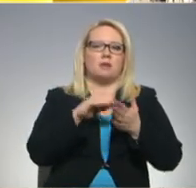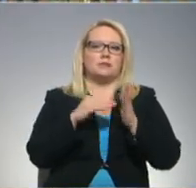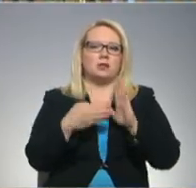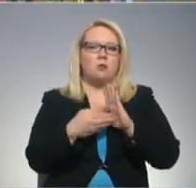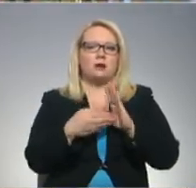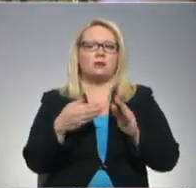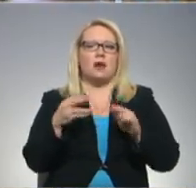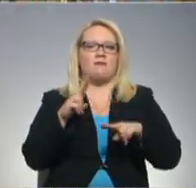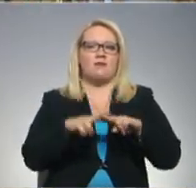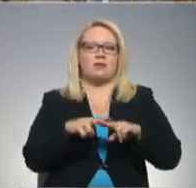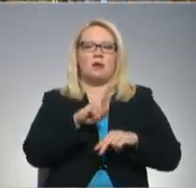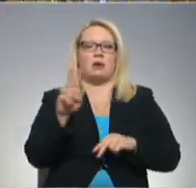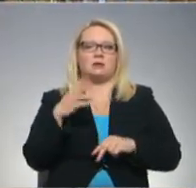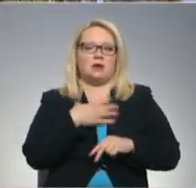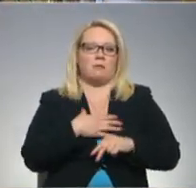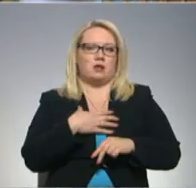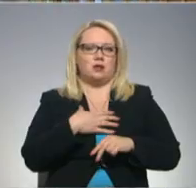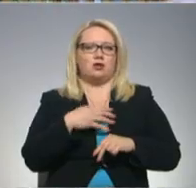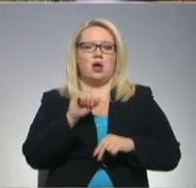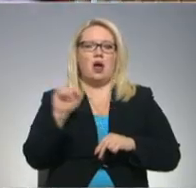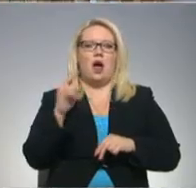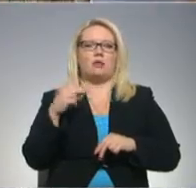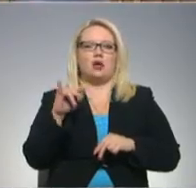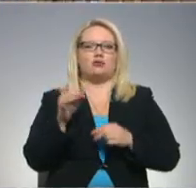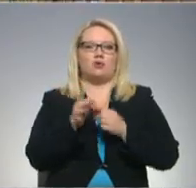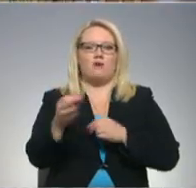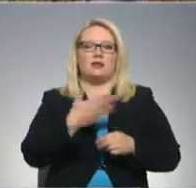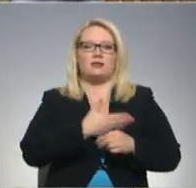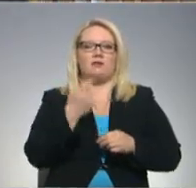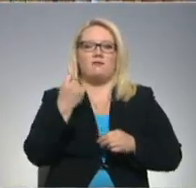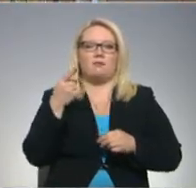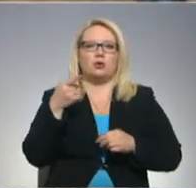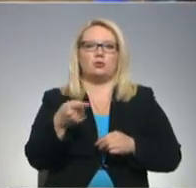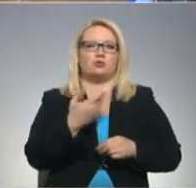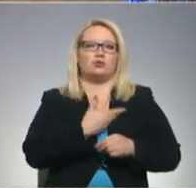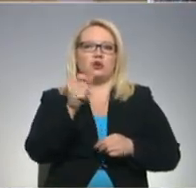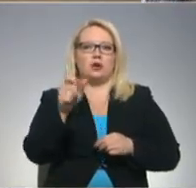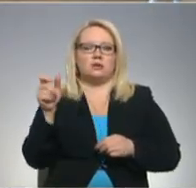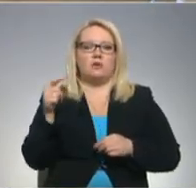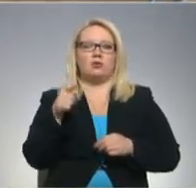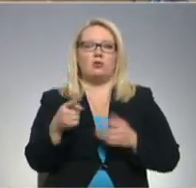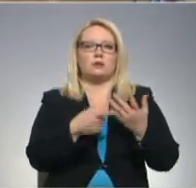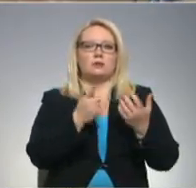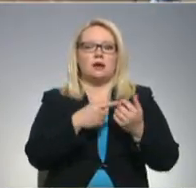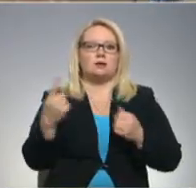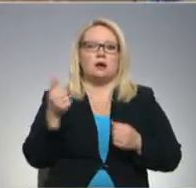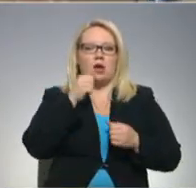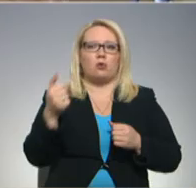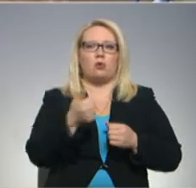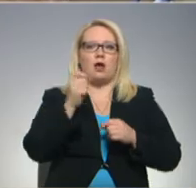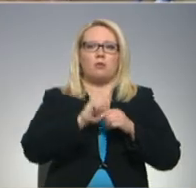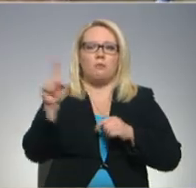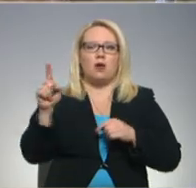ar vietām, kas nepieciešamas. Ādažu novadā dzīvo gandrīz 11 000 iedzīvotāji, un to skaits ik gadu pieaug par